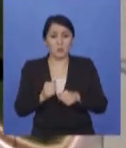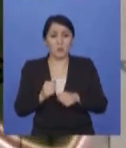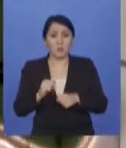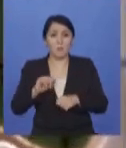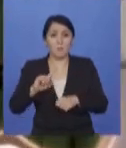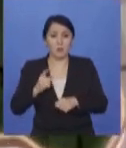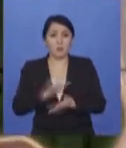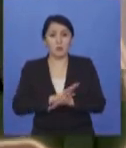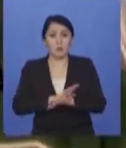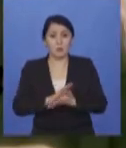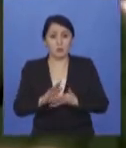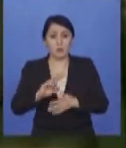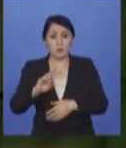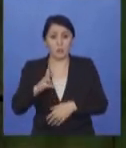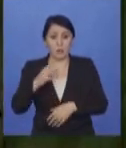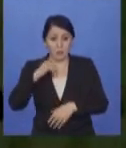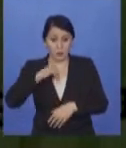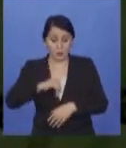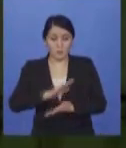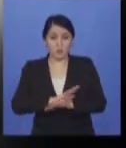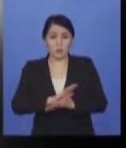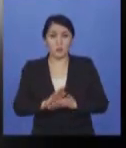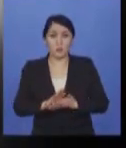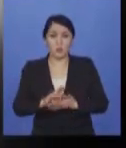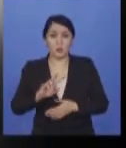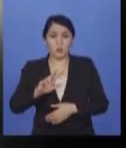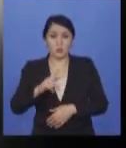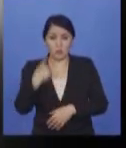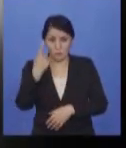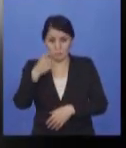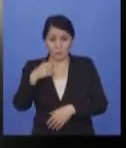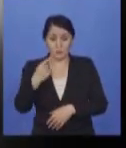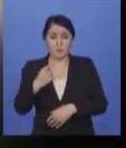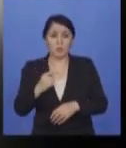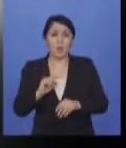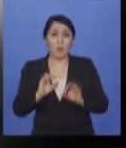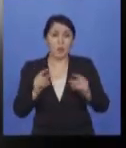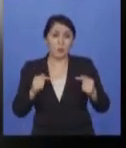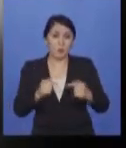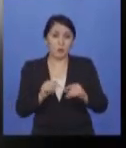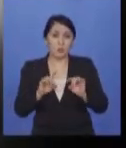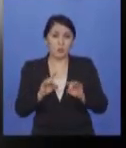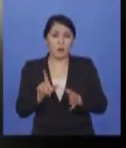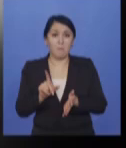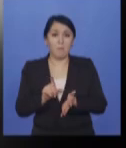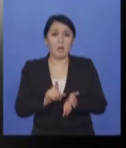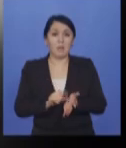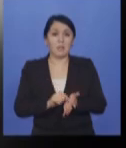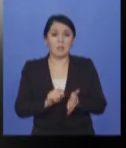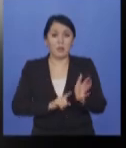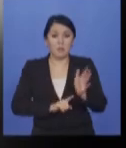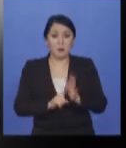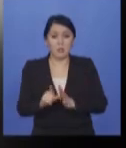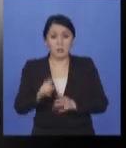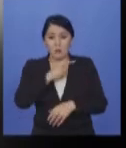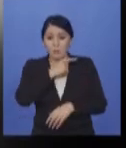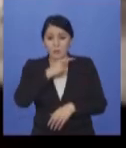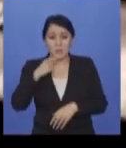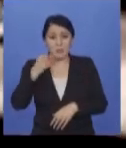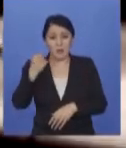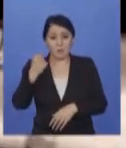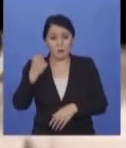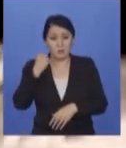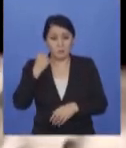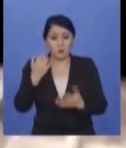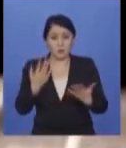екіншіден арым таза, үшіншіден жүзім таза деген сөзімен ақ нақты жеткізеді. Ол зейнеткерлікке шыққаннан кейін Ресейдің Мәскеу